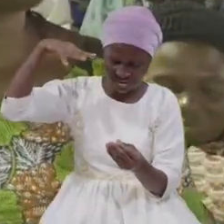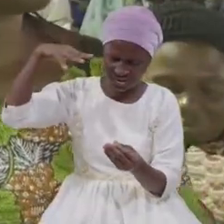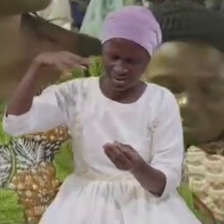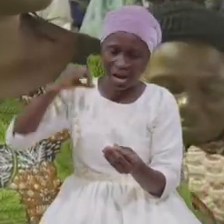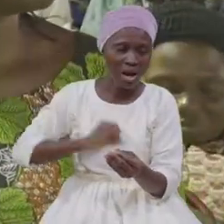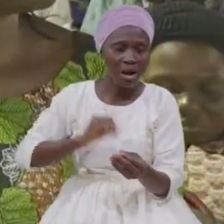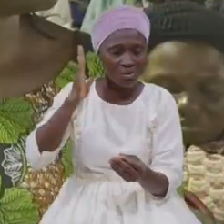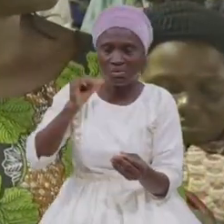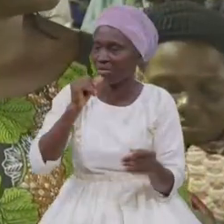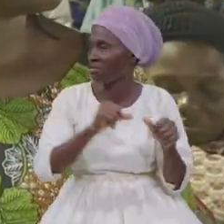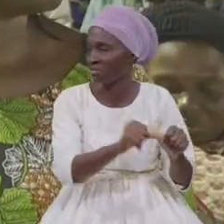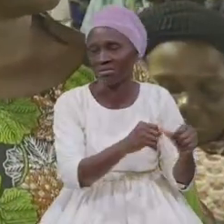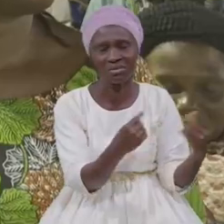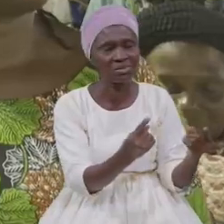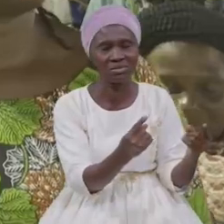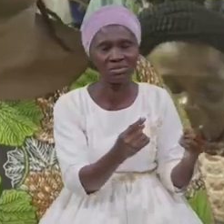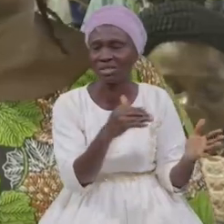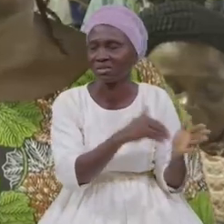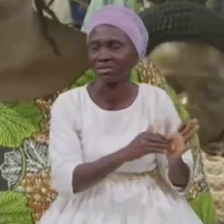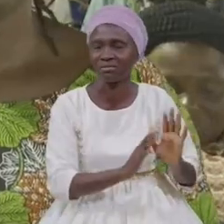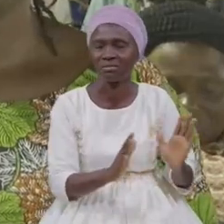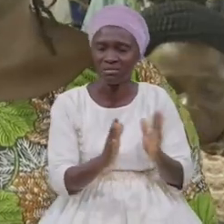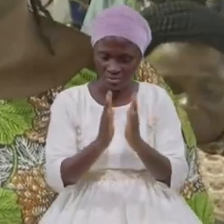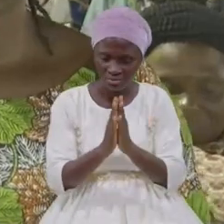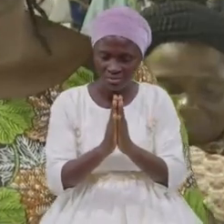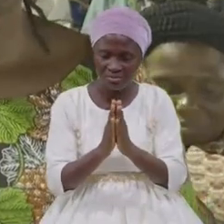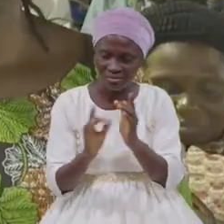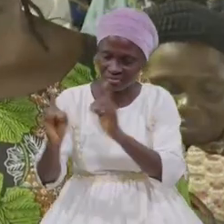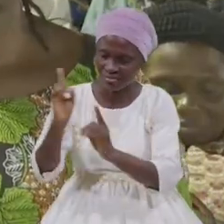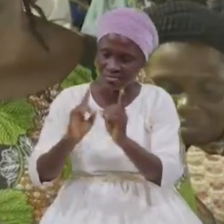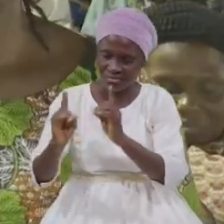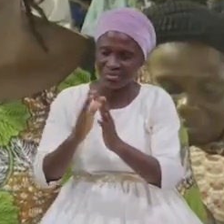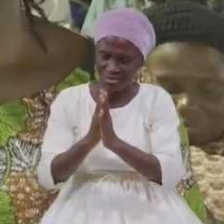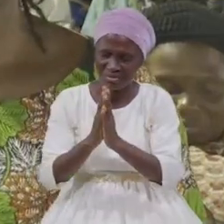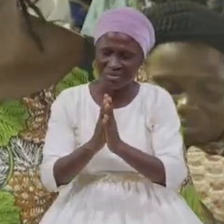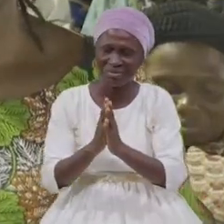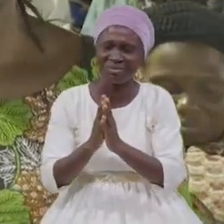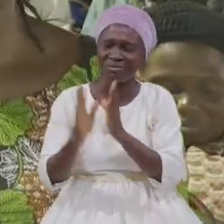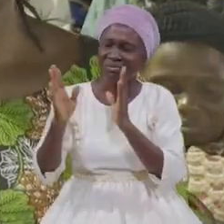de ne plus continuer dans ces choses. Parle au Seigneur.